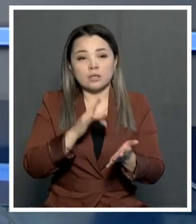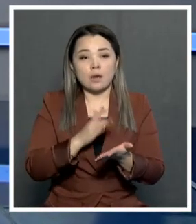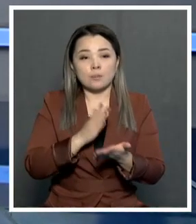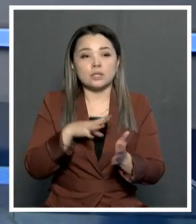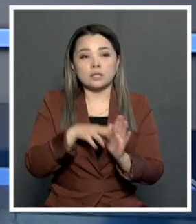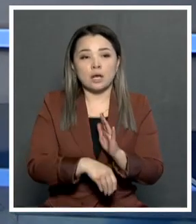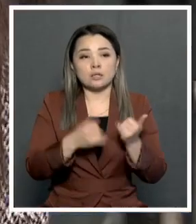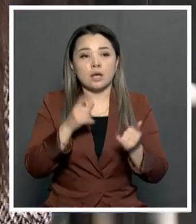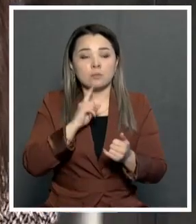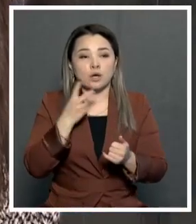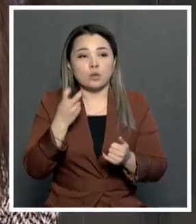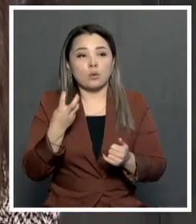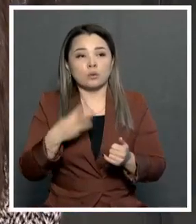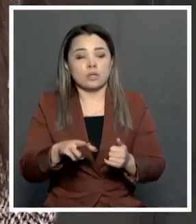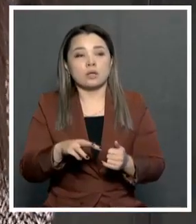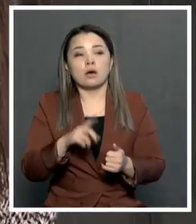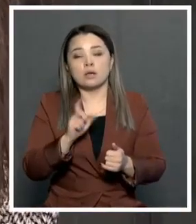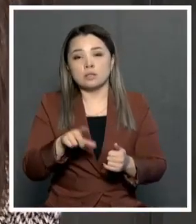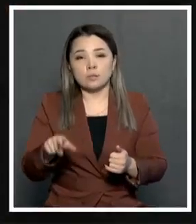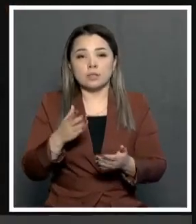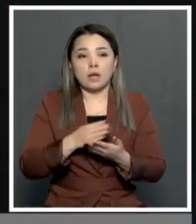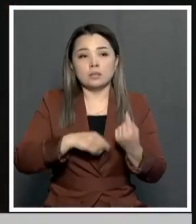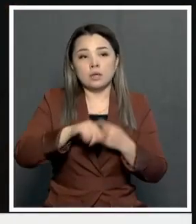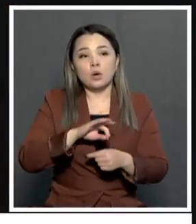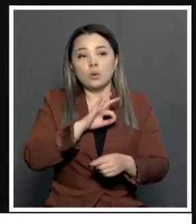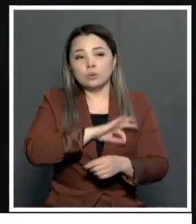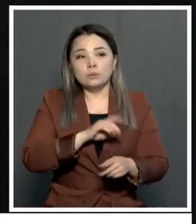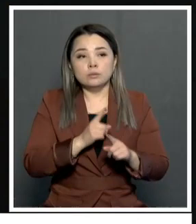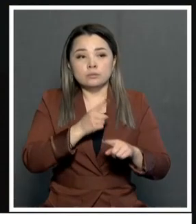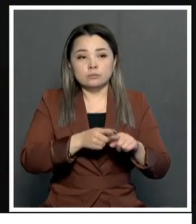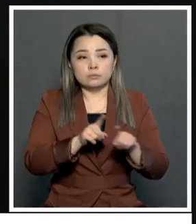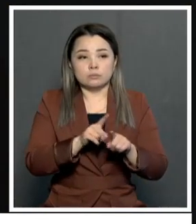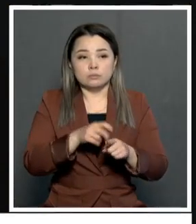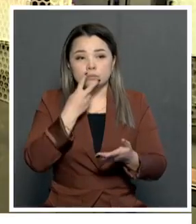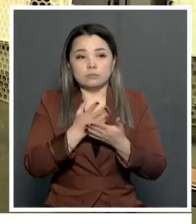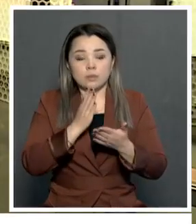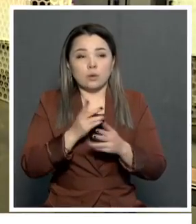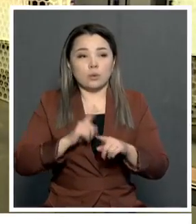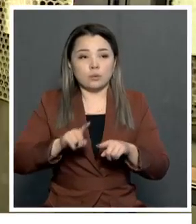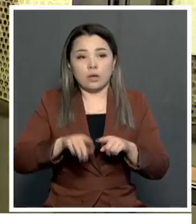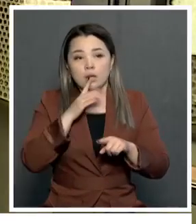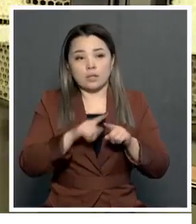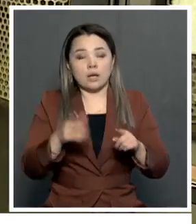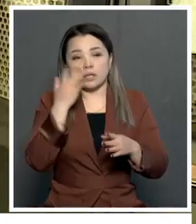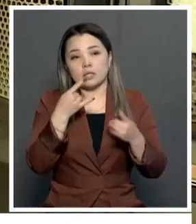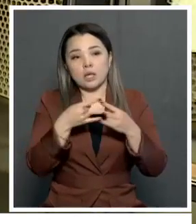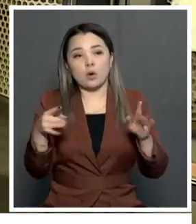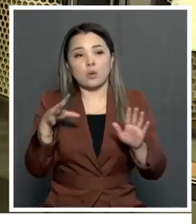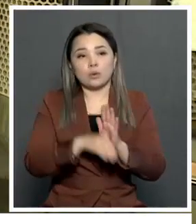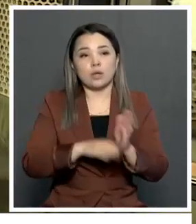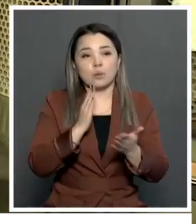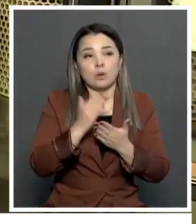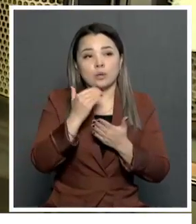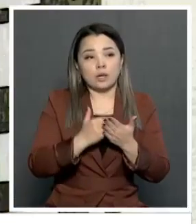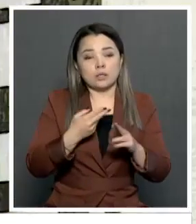енгізілген. Әзірше 230 кәсіпкер қосымшаны пайдаланып, тиімділігін көруде. Алдағы уақытта жүйе кинотеатрларға да енгізілмек. Айта